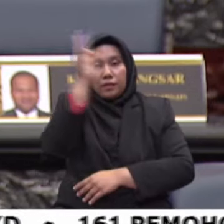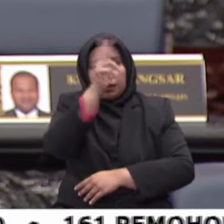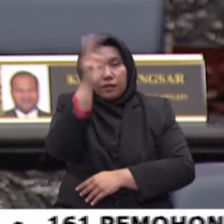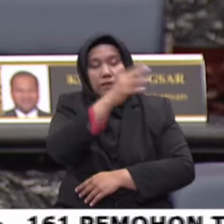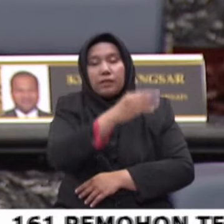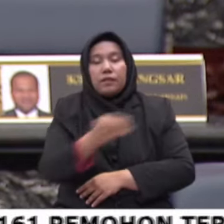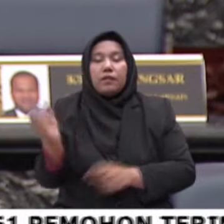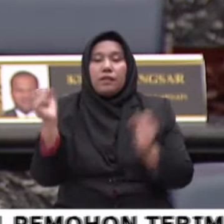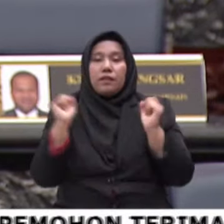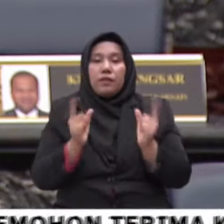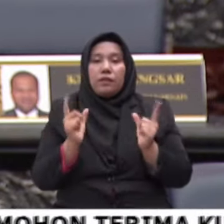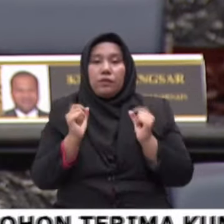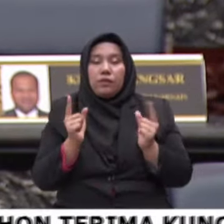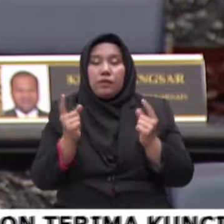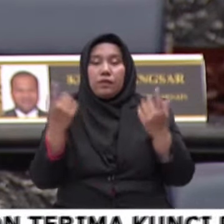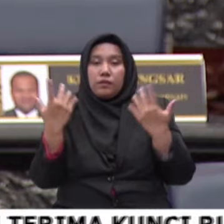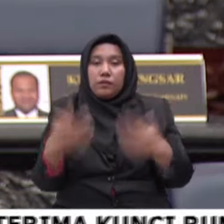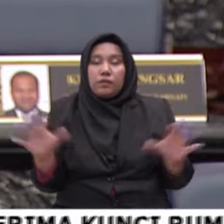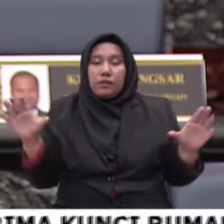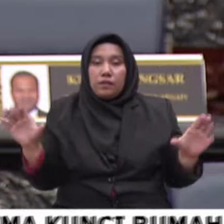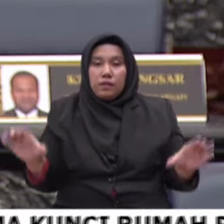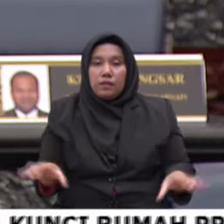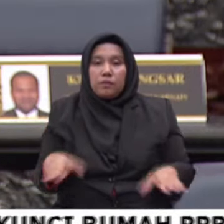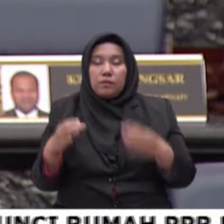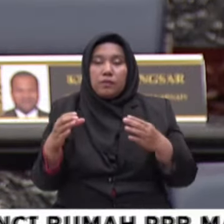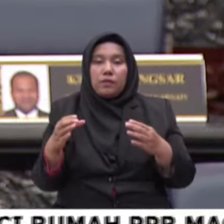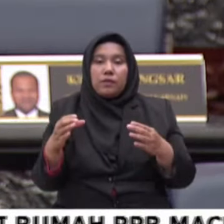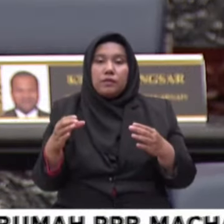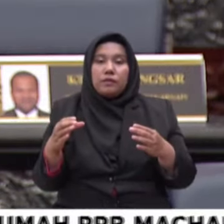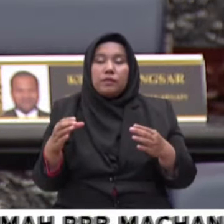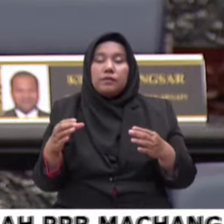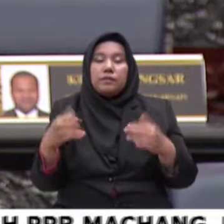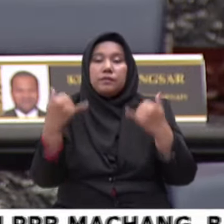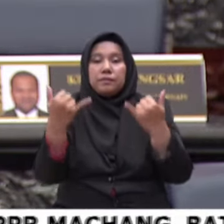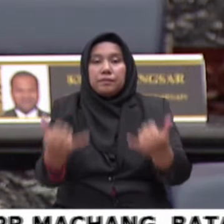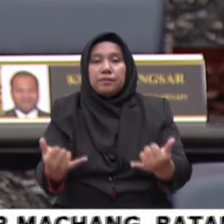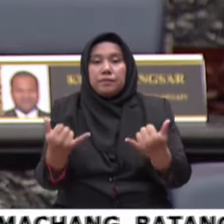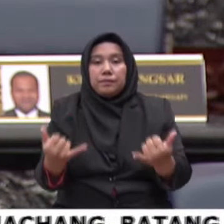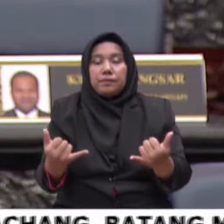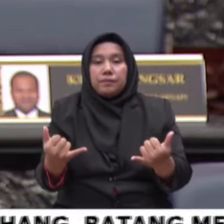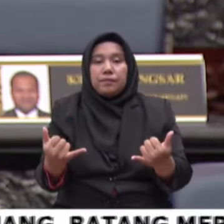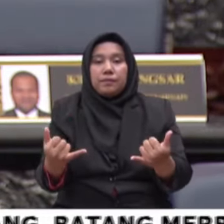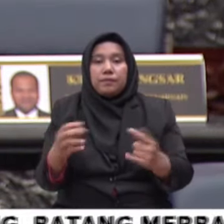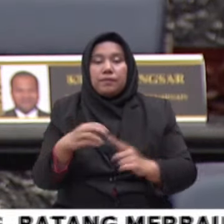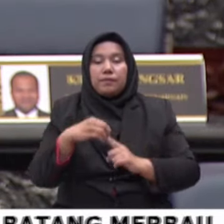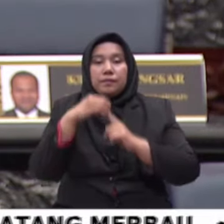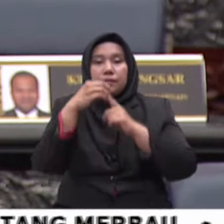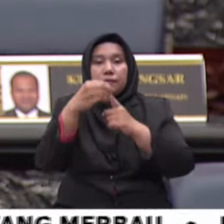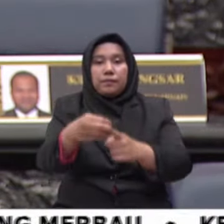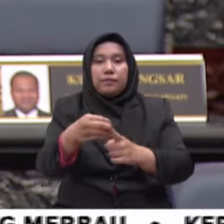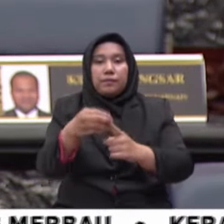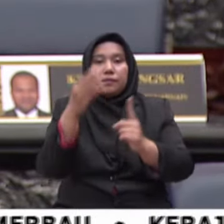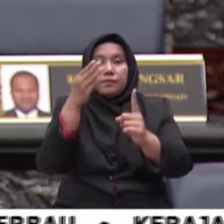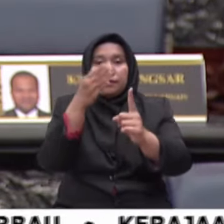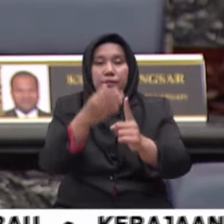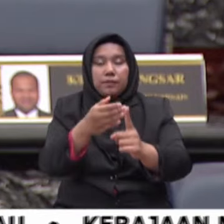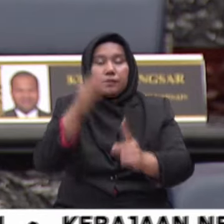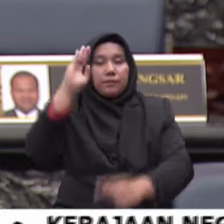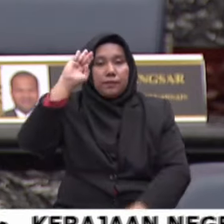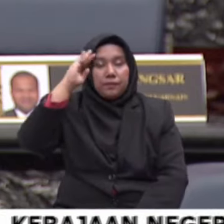dan swasta telah dilaksanakan pada waktu ini terutamanya kepada kaum